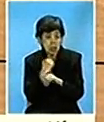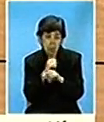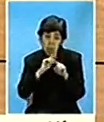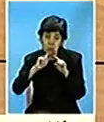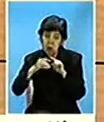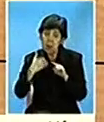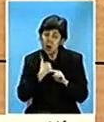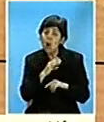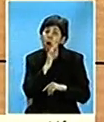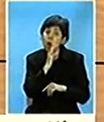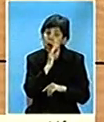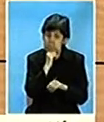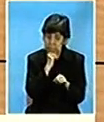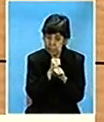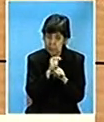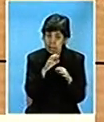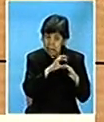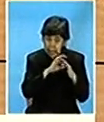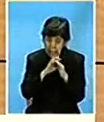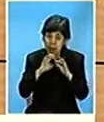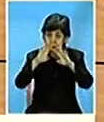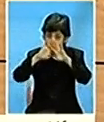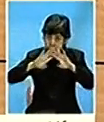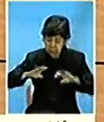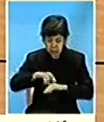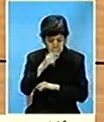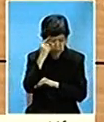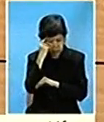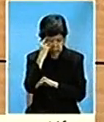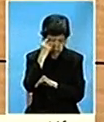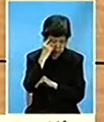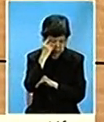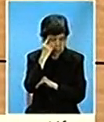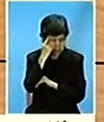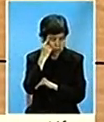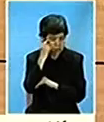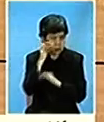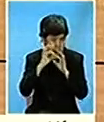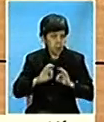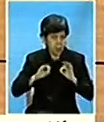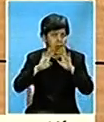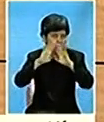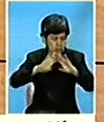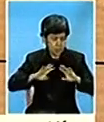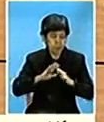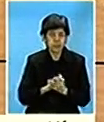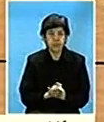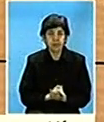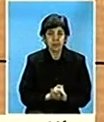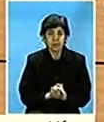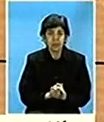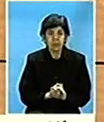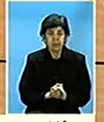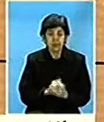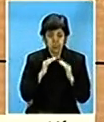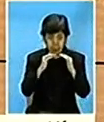ถ้าจะเข้าสู่อาเซียนผมคิดว่าน่าจะคำนึงถึงเรื่องนี้เป็นเรื่องสำคัญด้วยอีกประการหนึ่